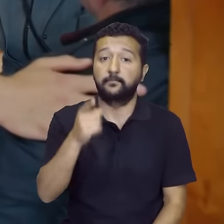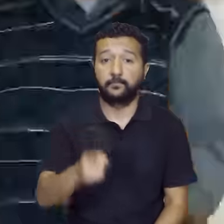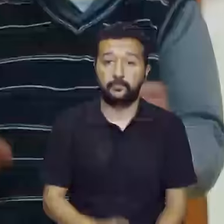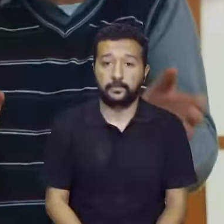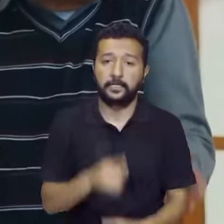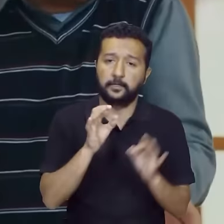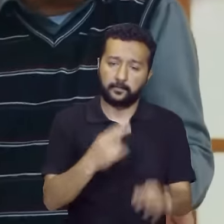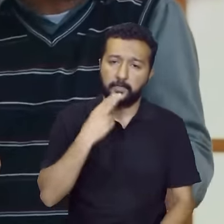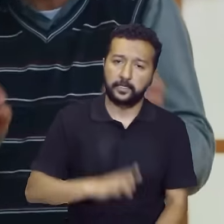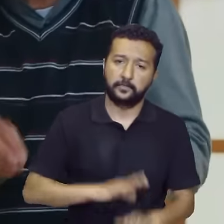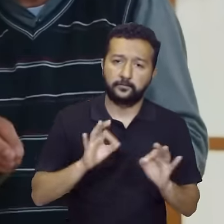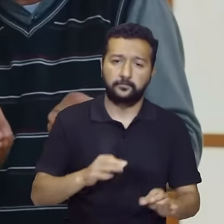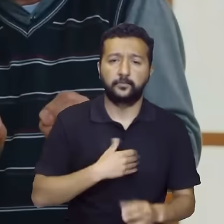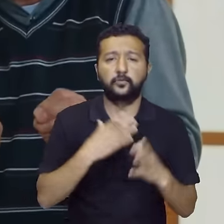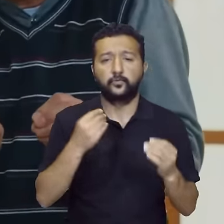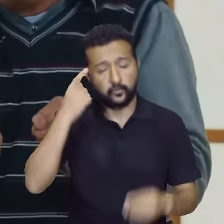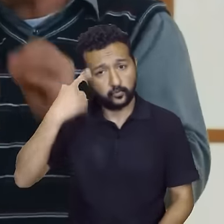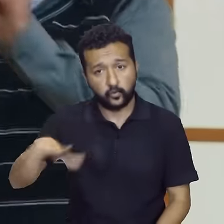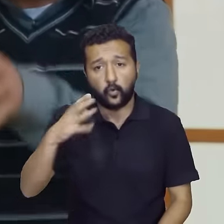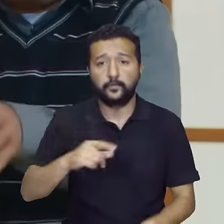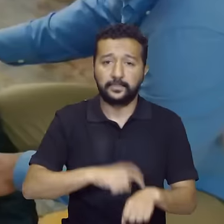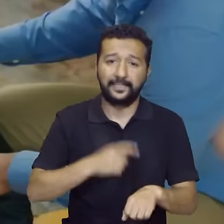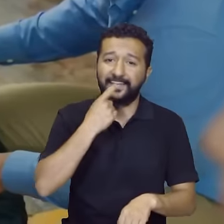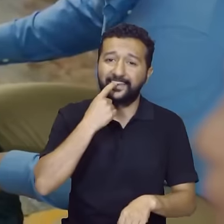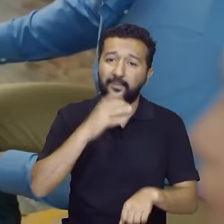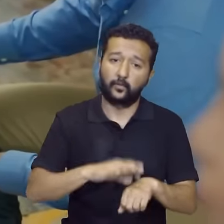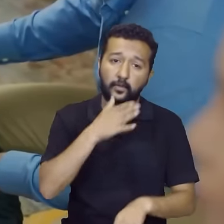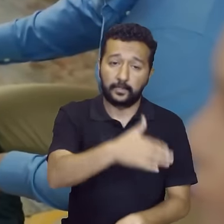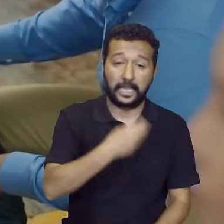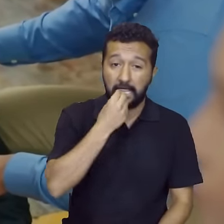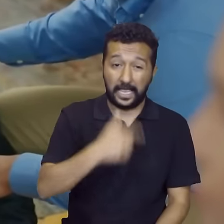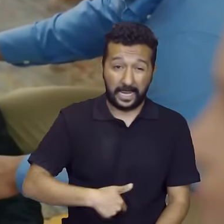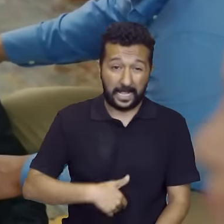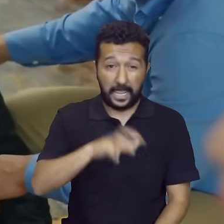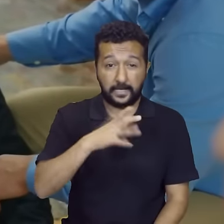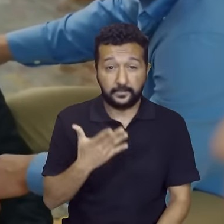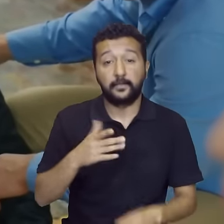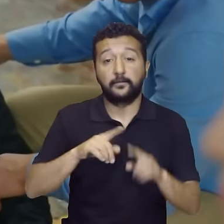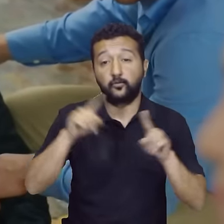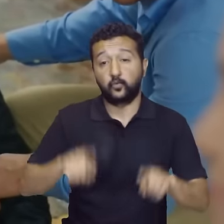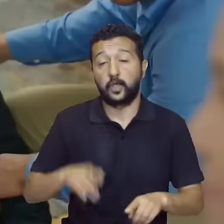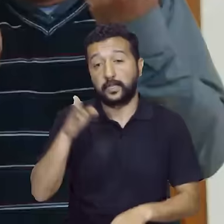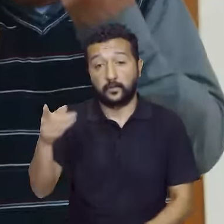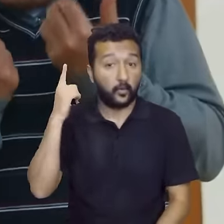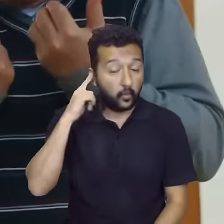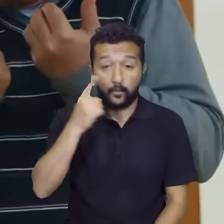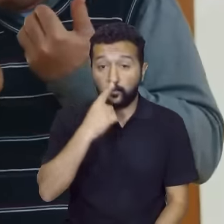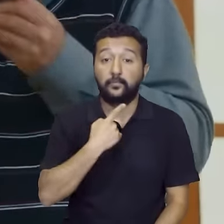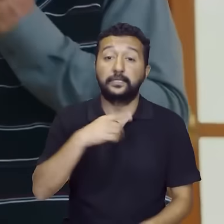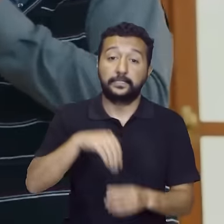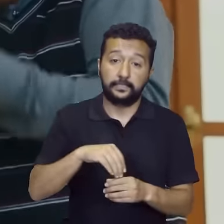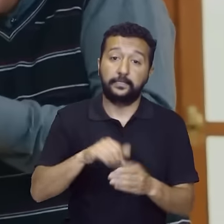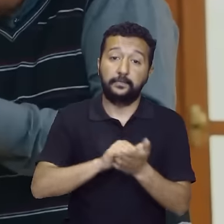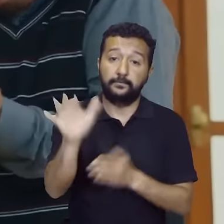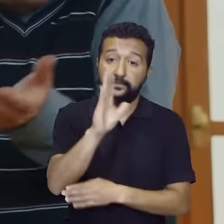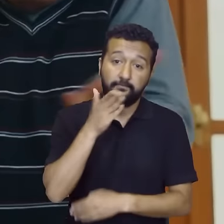galiba. Tabii kızım, tabii. Biz çok geçirdiğimiz zaman diş hekimine, karnımız ağrıdığı zaman manava, kulak burun boğaz içinde